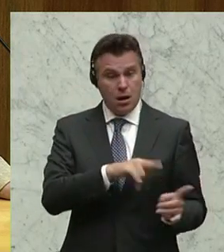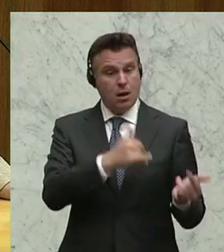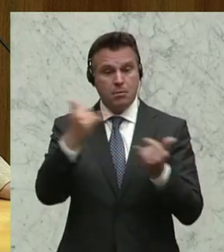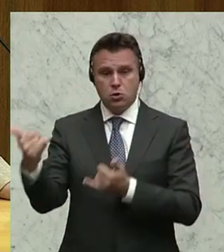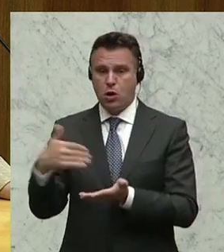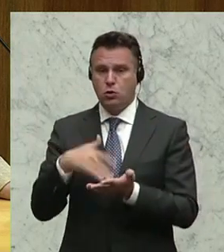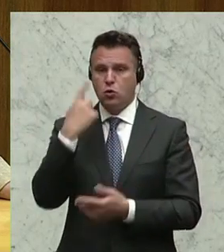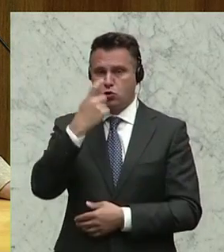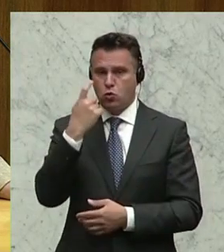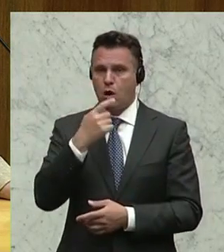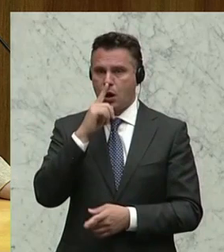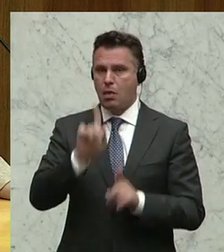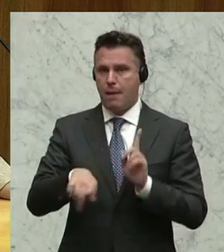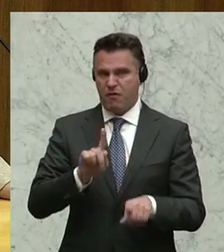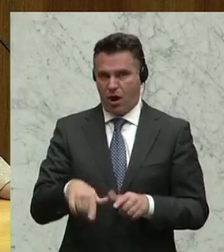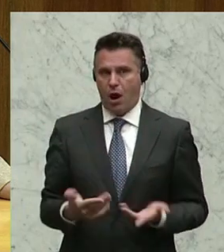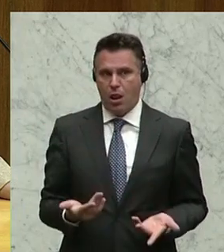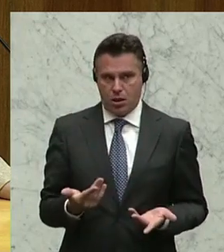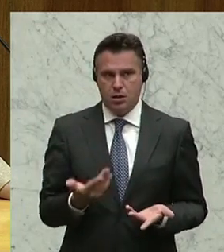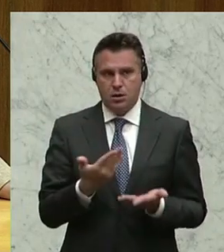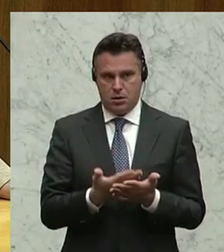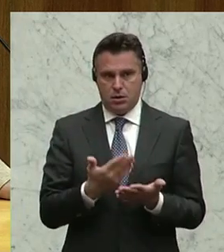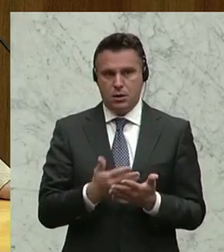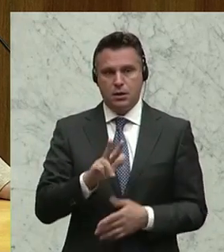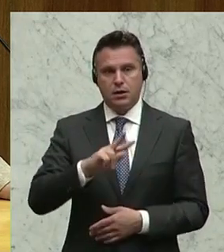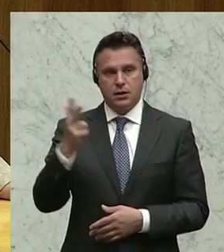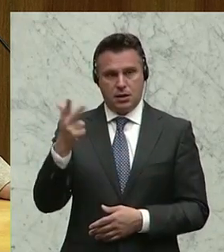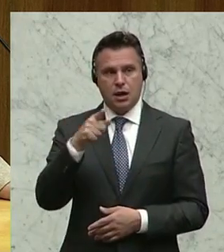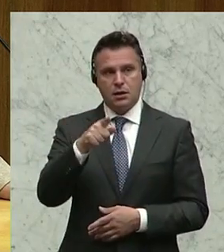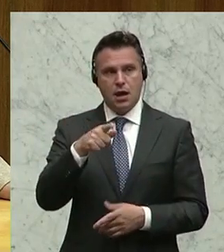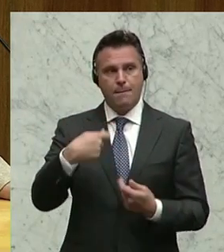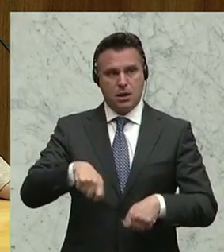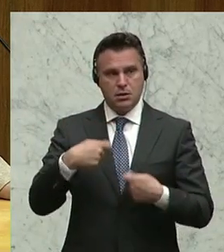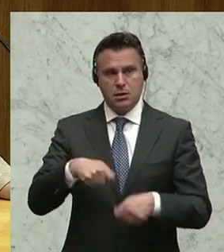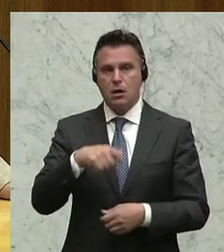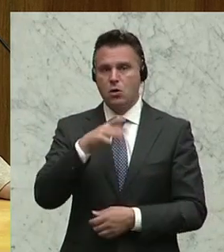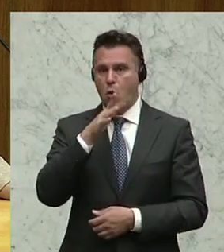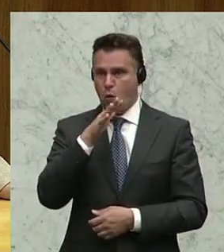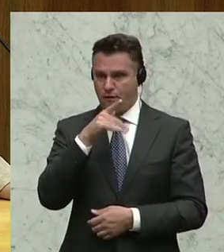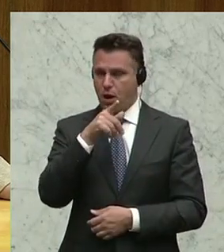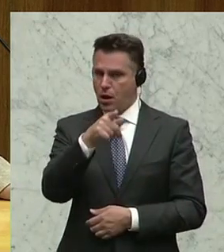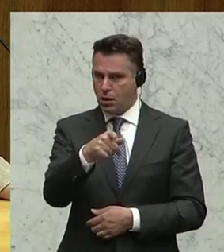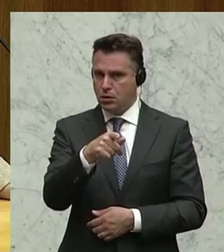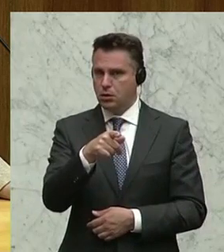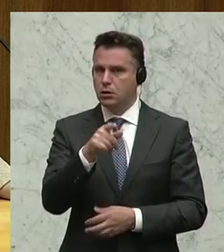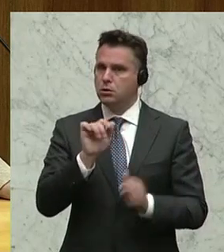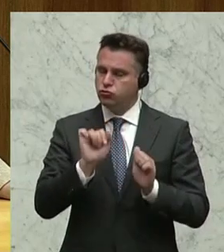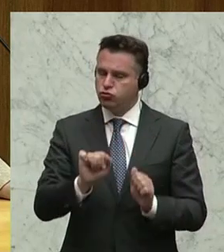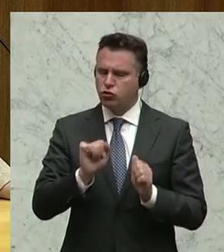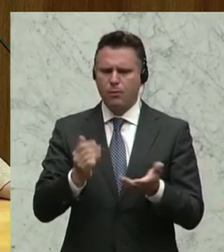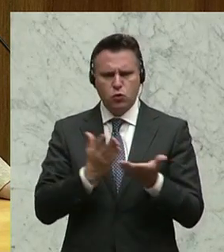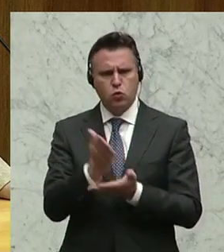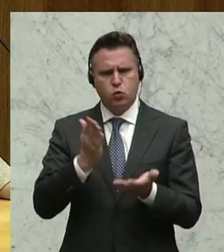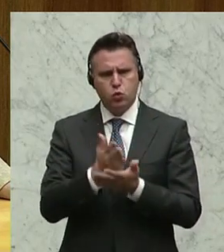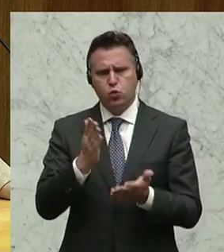bereitet, dass der Entschließungsantrag unseres dritten Nationalratspräsidenten Norbert Hofer, der eigentlich schon ein Ewigtreter